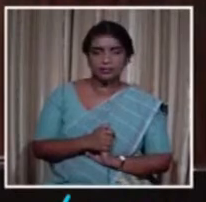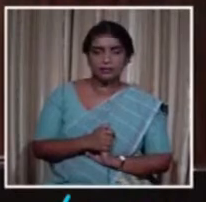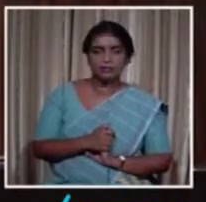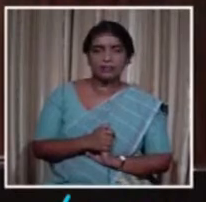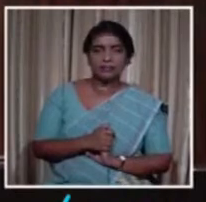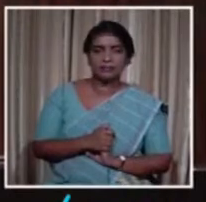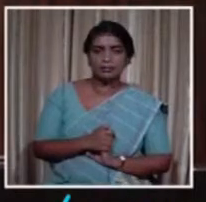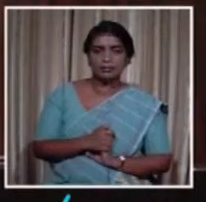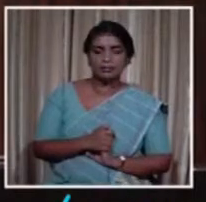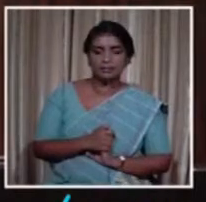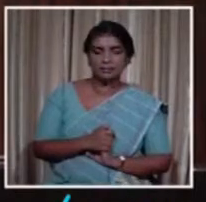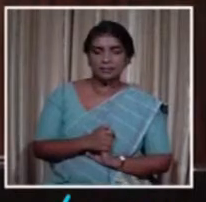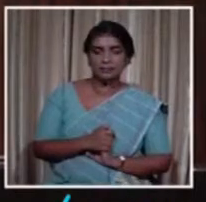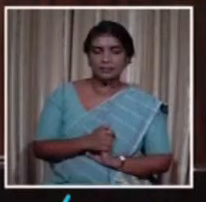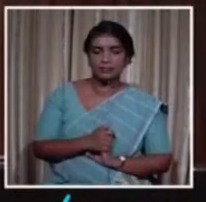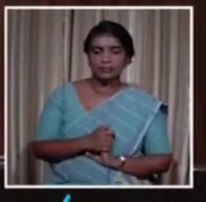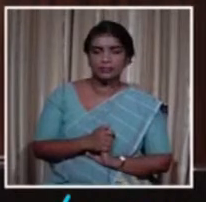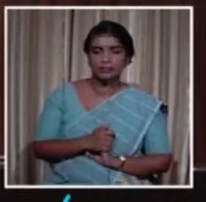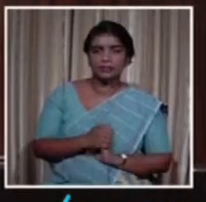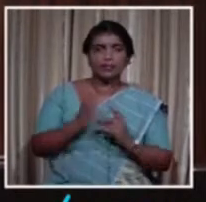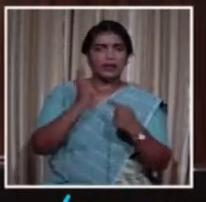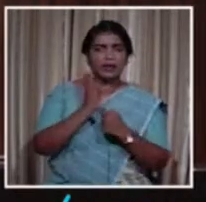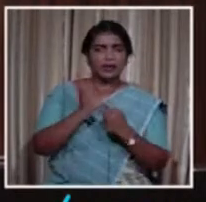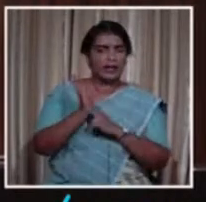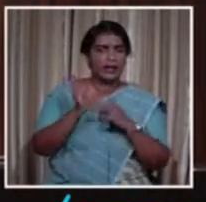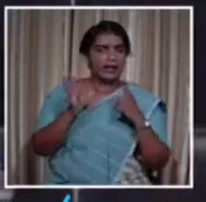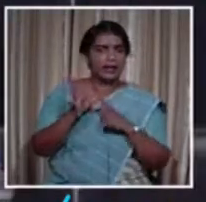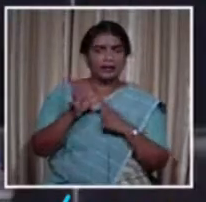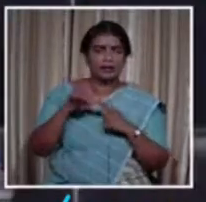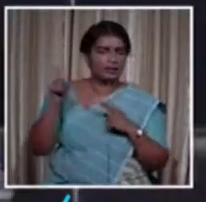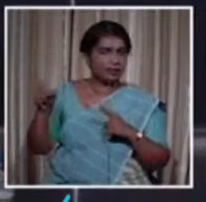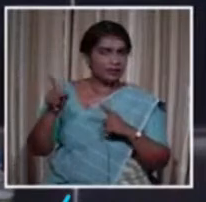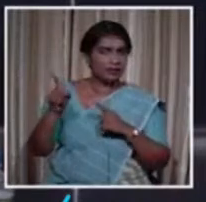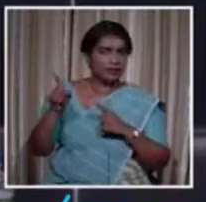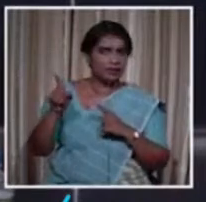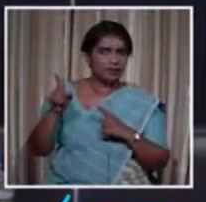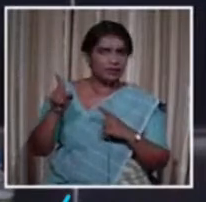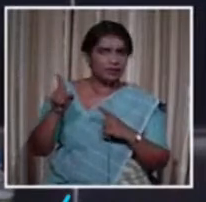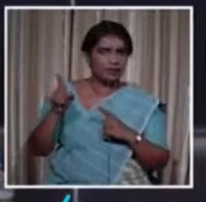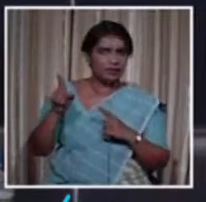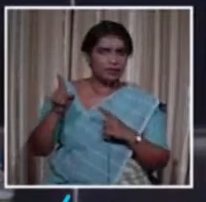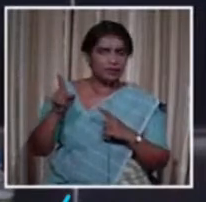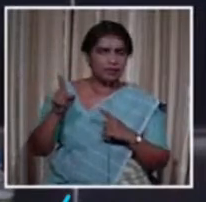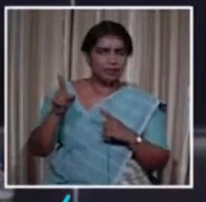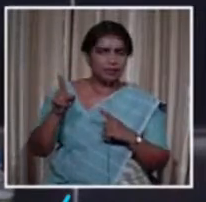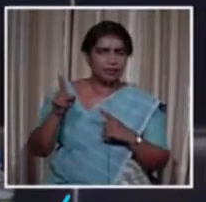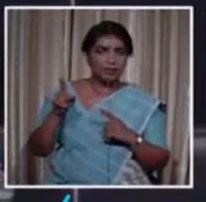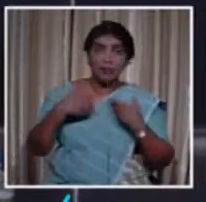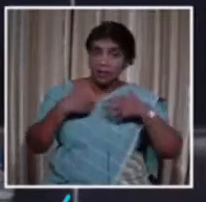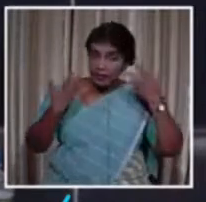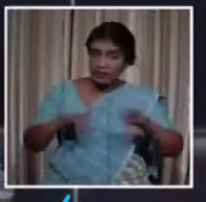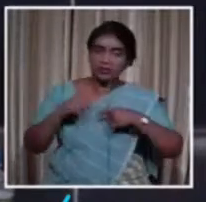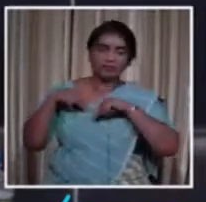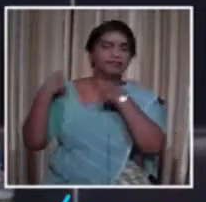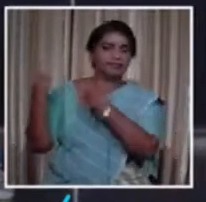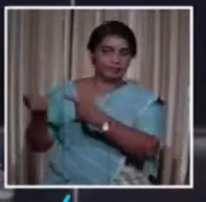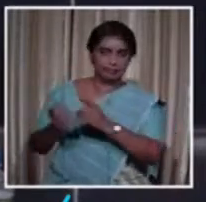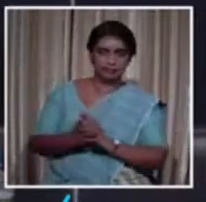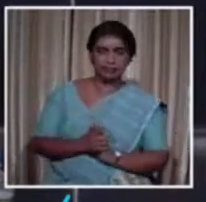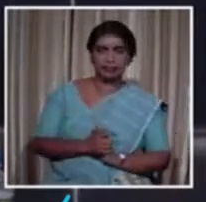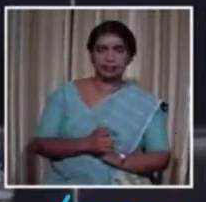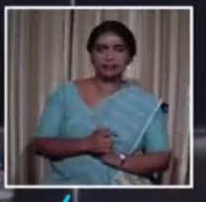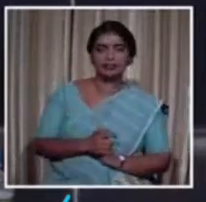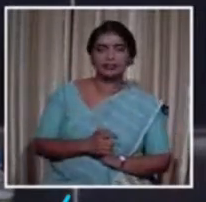ඔව් මන්ත්‍රීතුමා නෑ TNA can reply after when I have